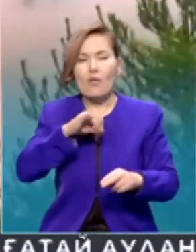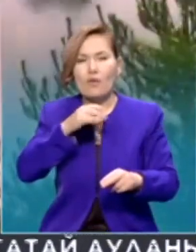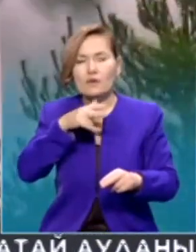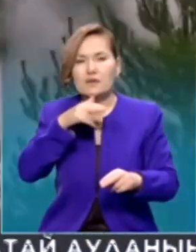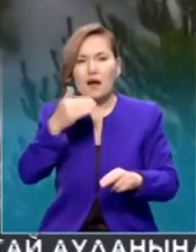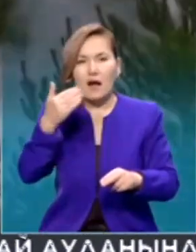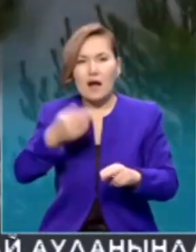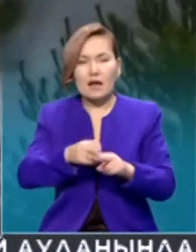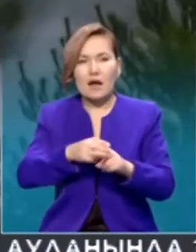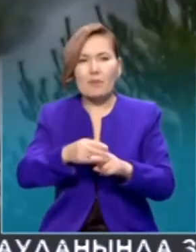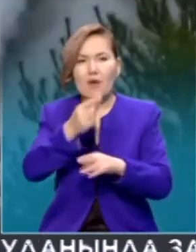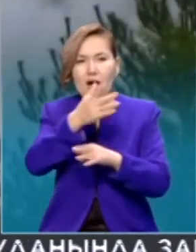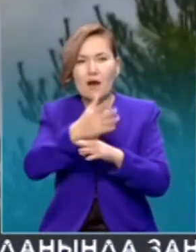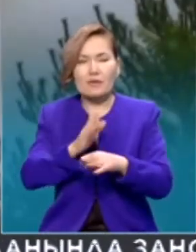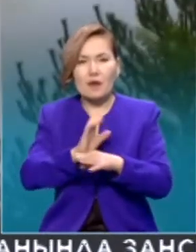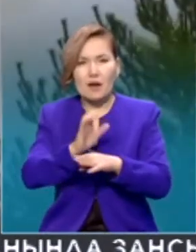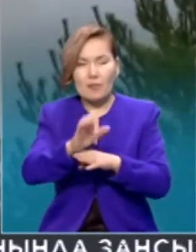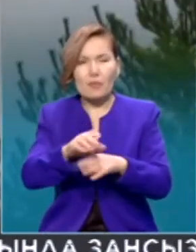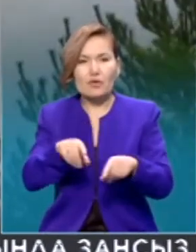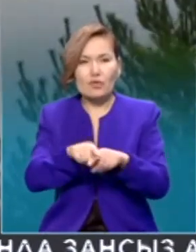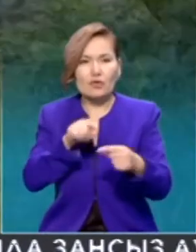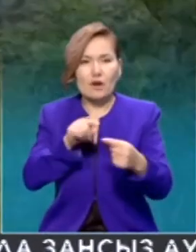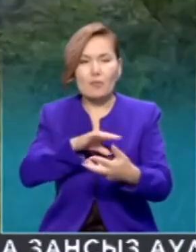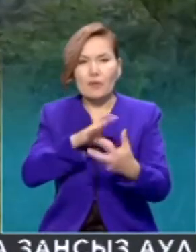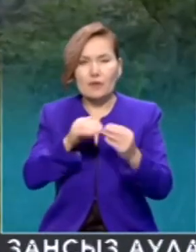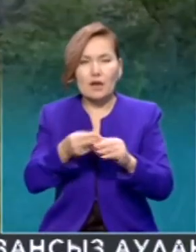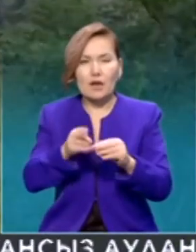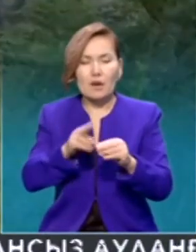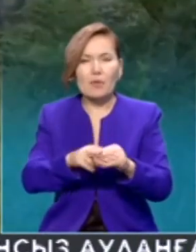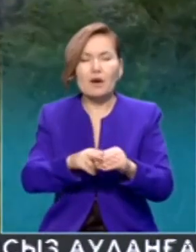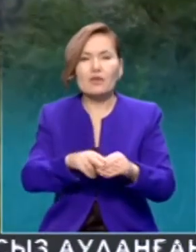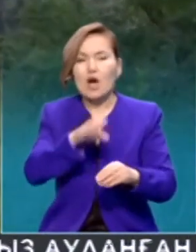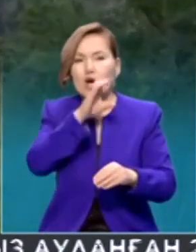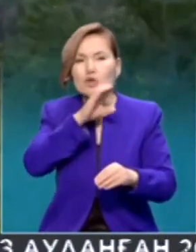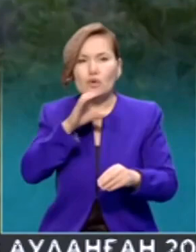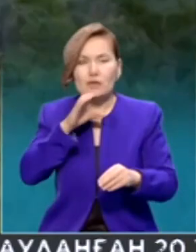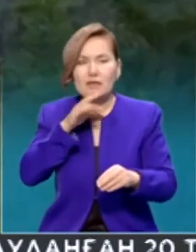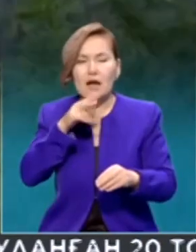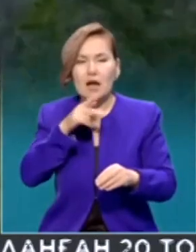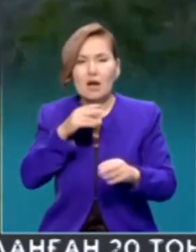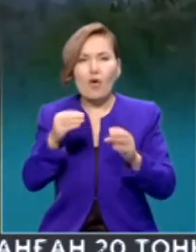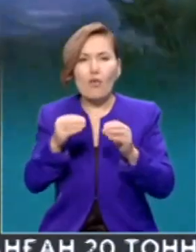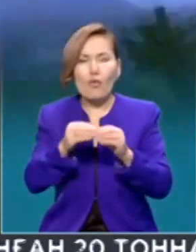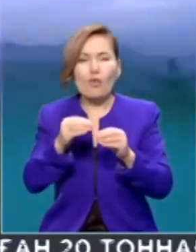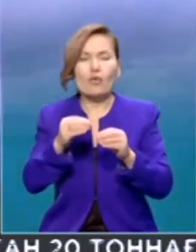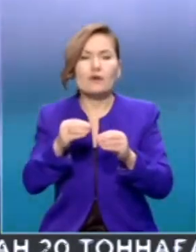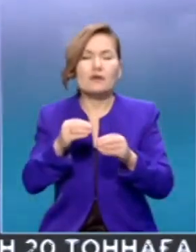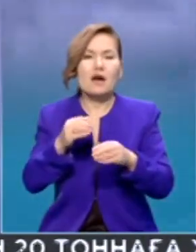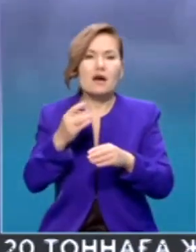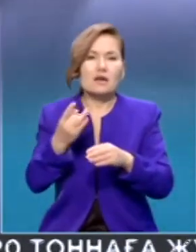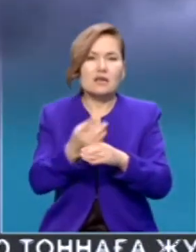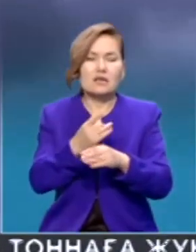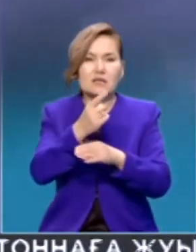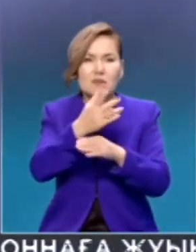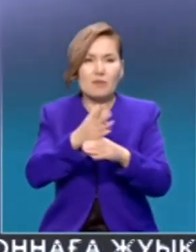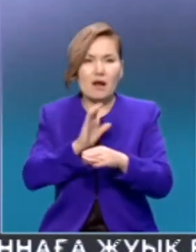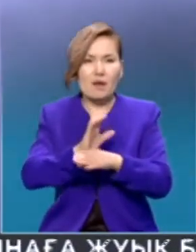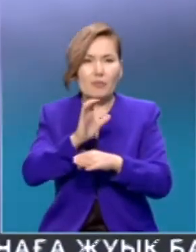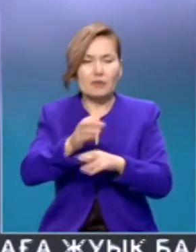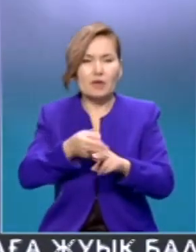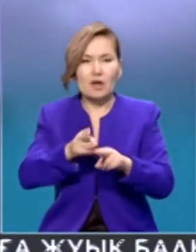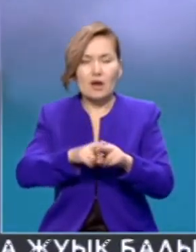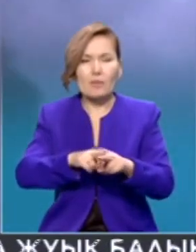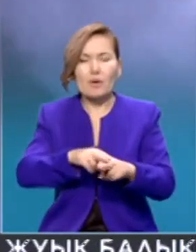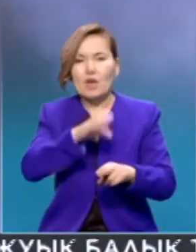Кореяның бірлескен штаб қолбасшылығы Пхеньянның бір емес 10 зымыран атқанын хабарлады. Ядролық қаруға ие солтүстік Корея биыл